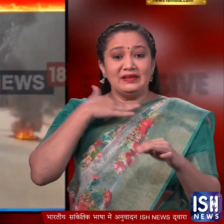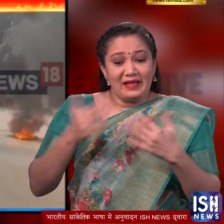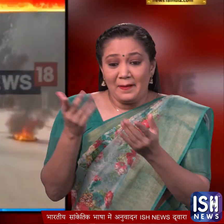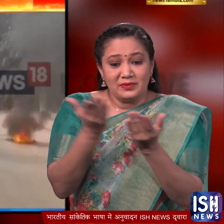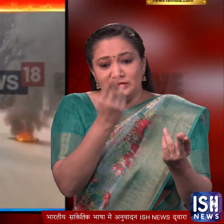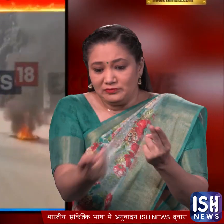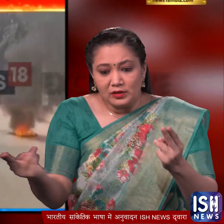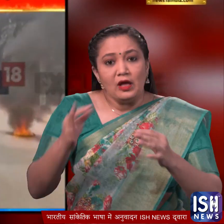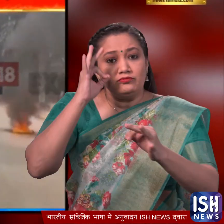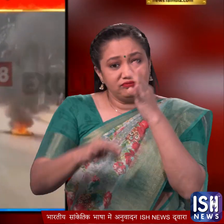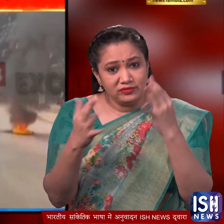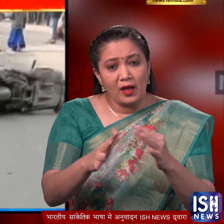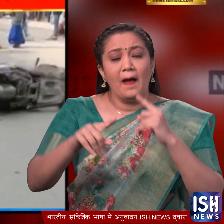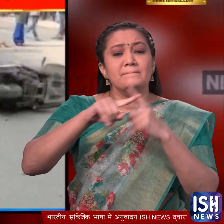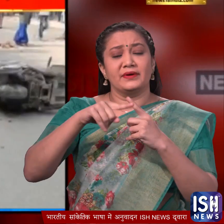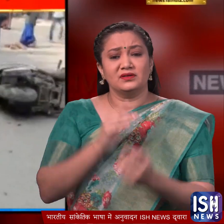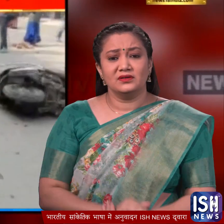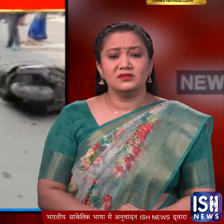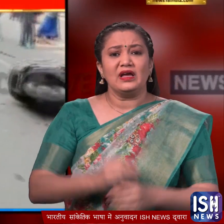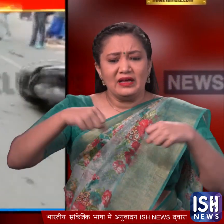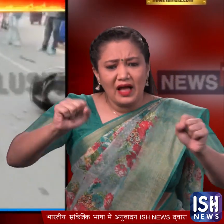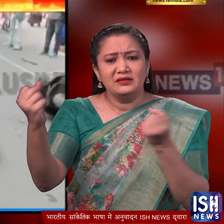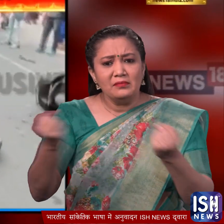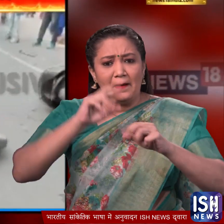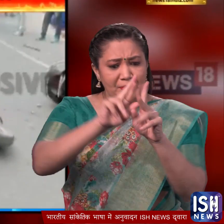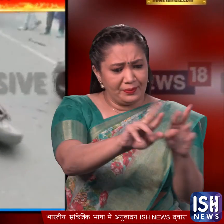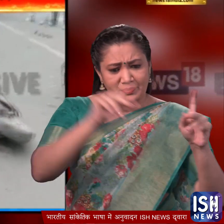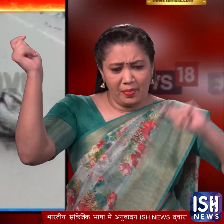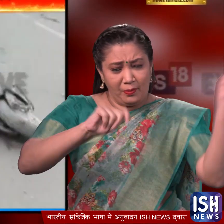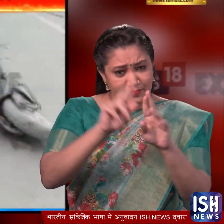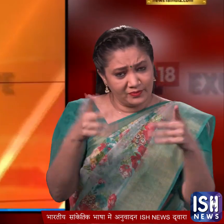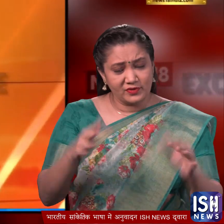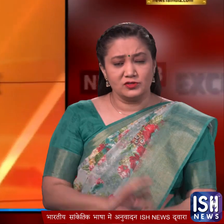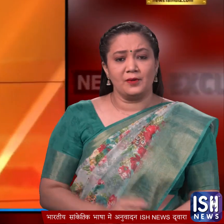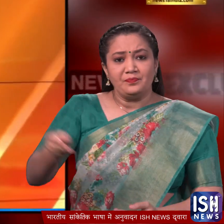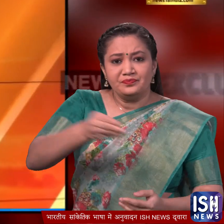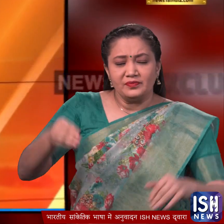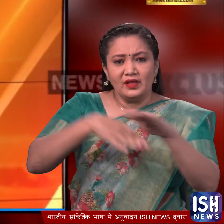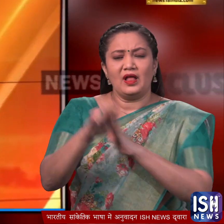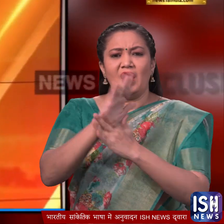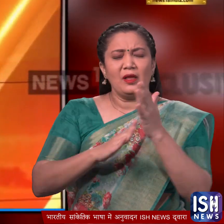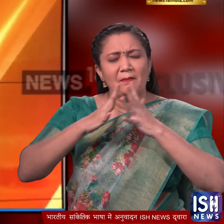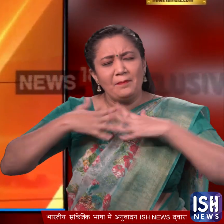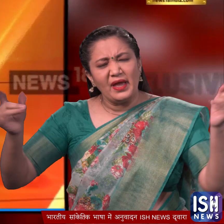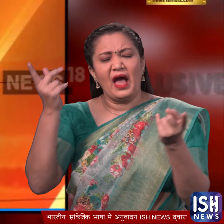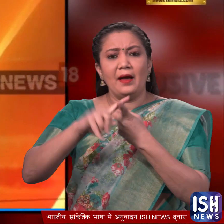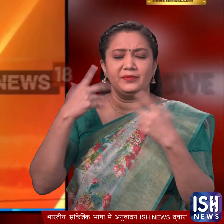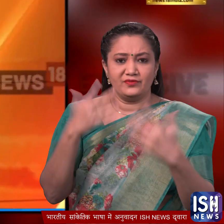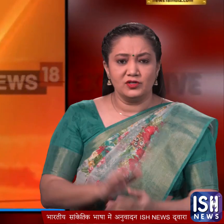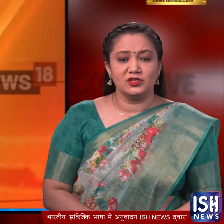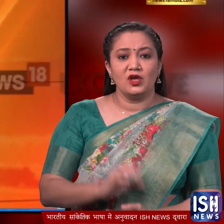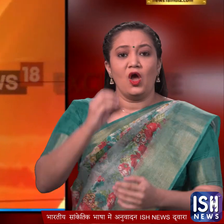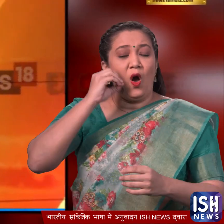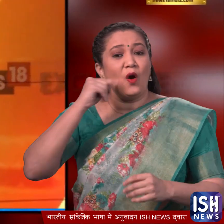को सड़क पर रखकर आगजनी भी की और आरोप है कि इन लोगों ने कुछ गाड़ियों को नुकसान भी पहुंचाया। पश्चिम बंगाल के हल्दिया में बड़ा हादसा हो गया।